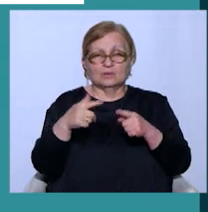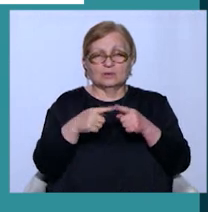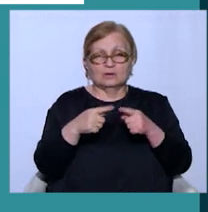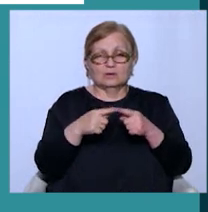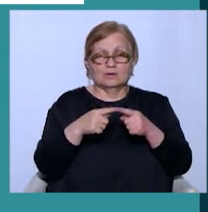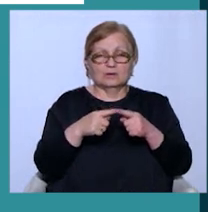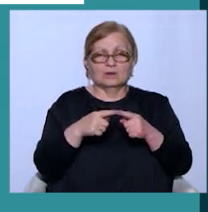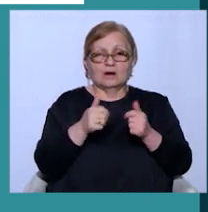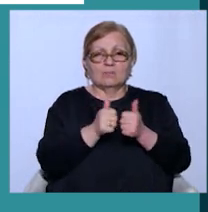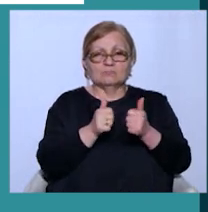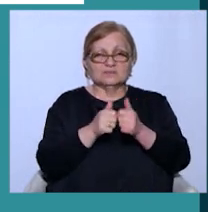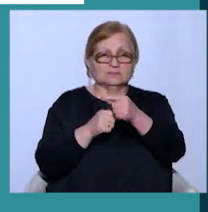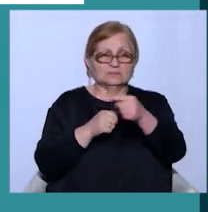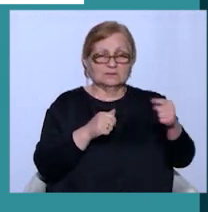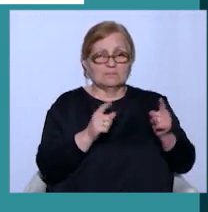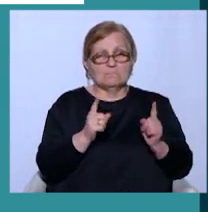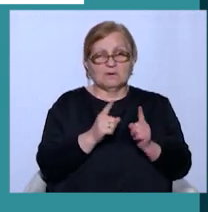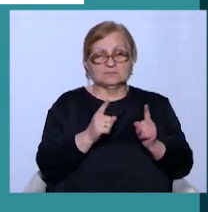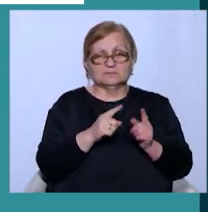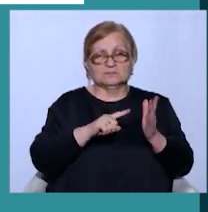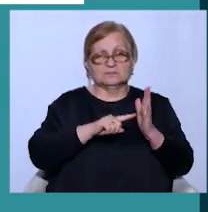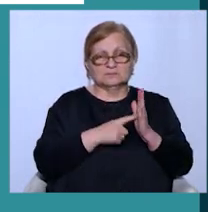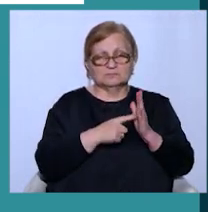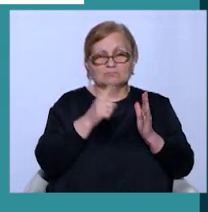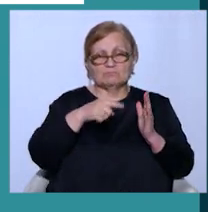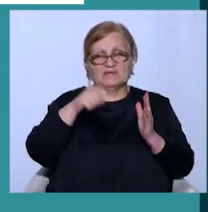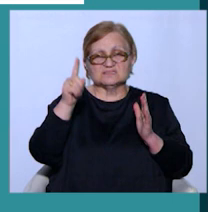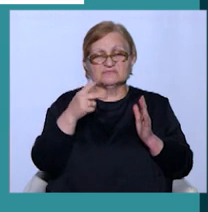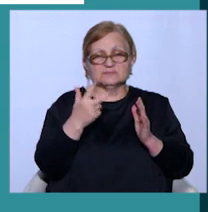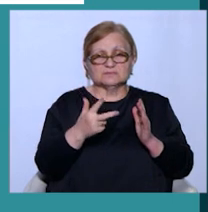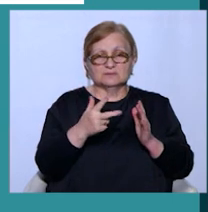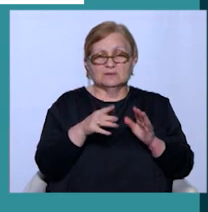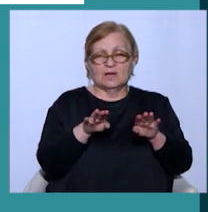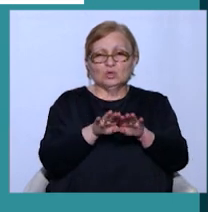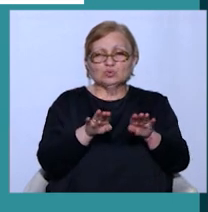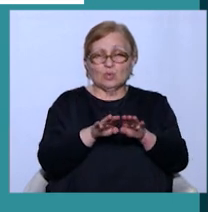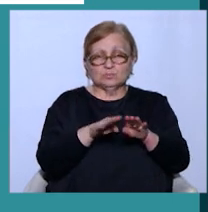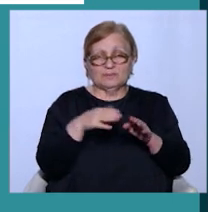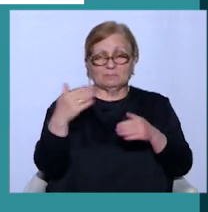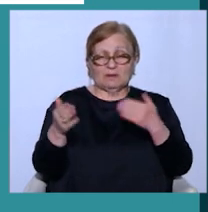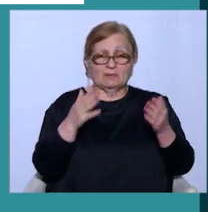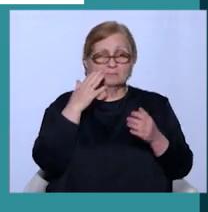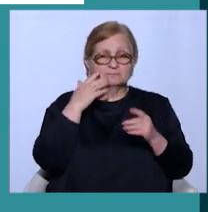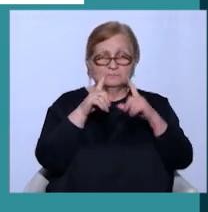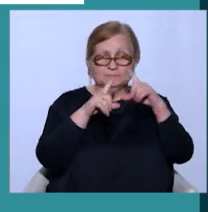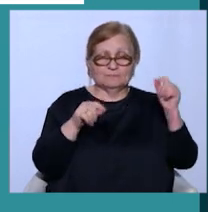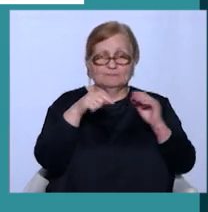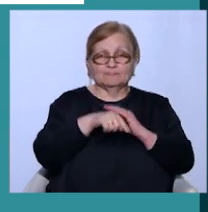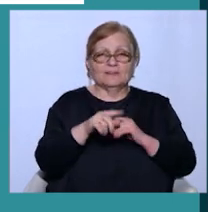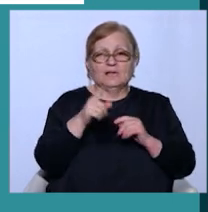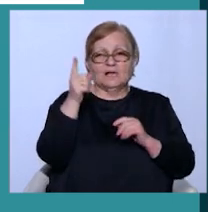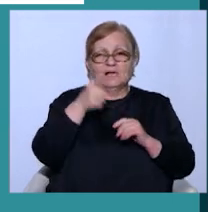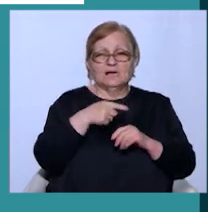კუთხის მიმდებარე კათეტი არის პატარა კათეტი გაომრავლოთ ფესვის 3-ზე. ასევე ტოლფერდა მართკუთხა სამკუთხედში ჰიპოტენუზა